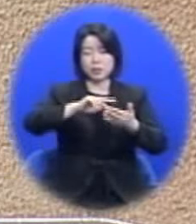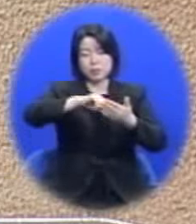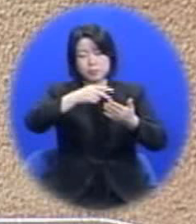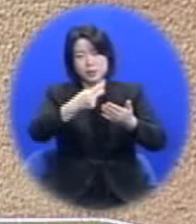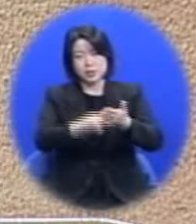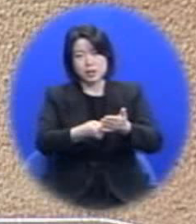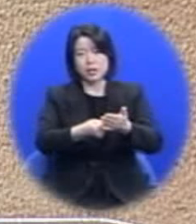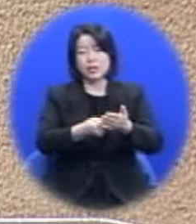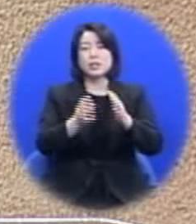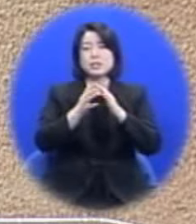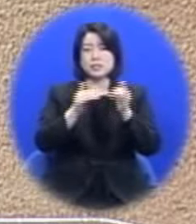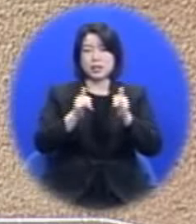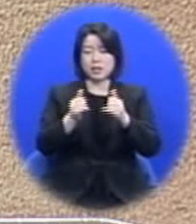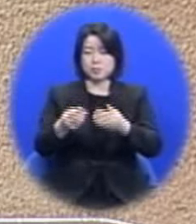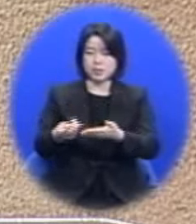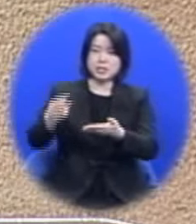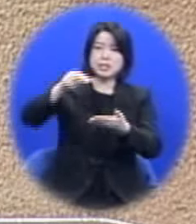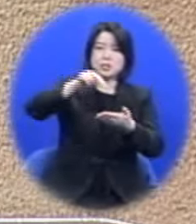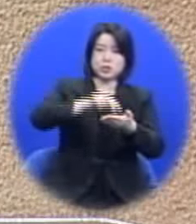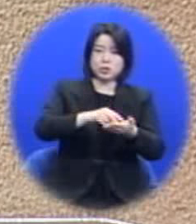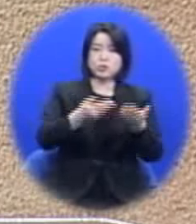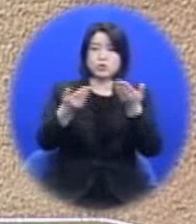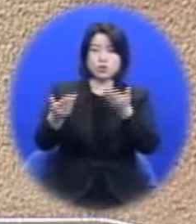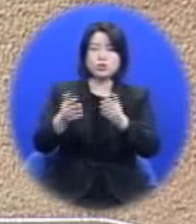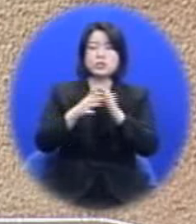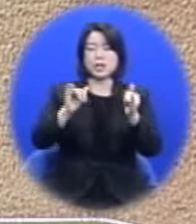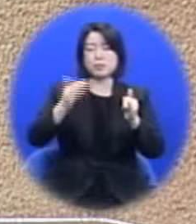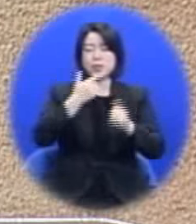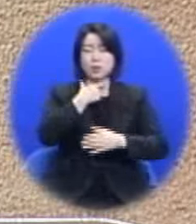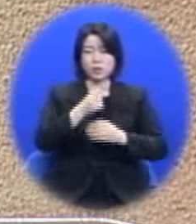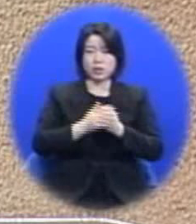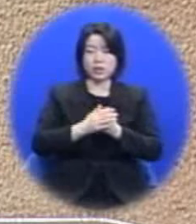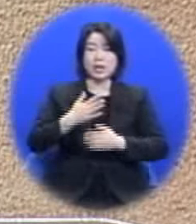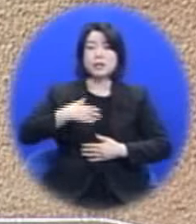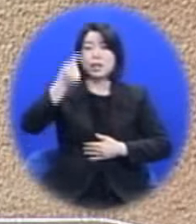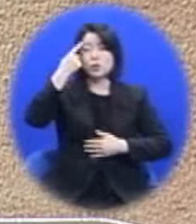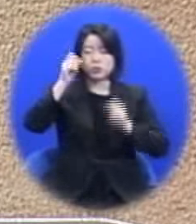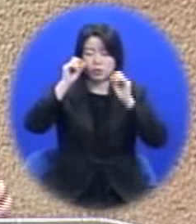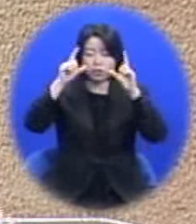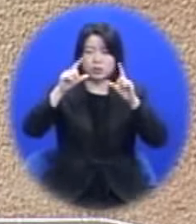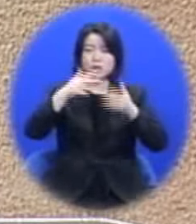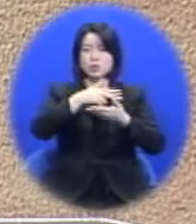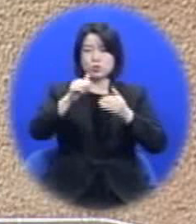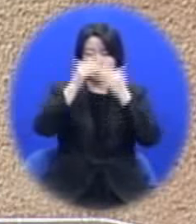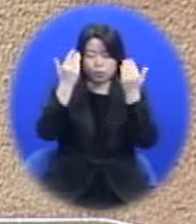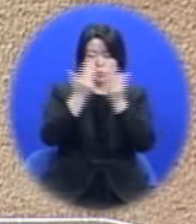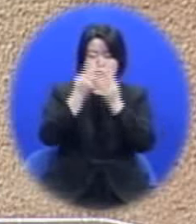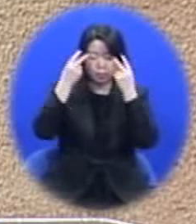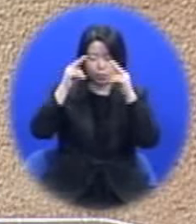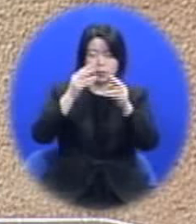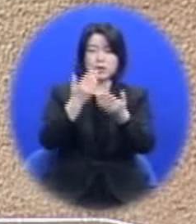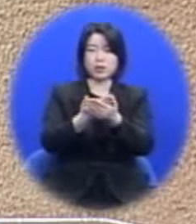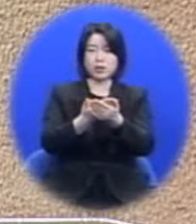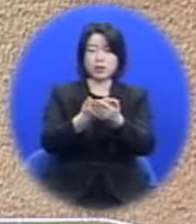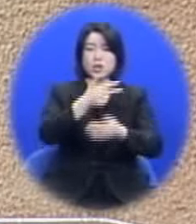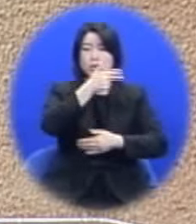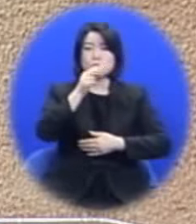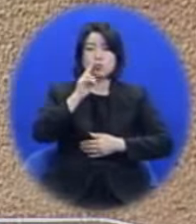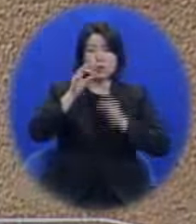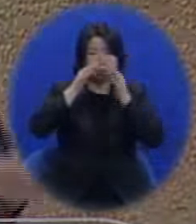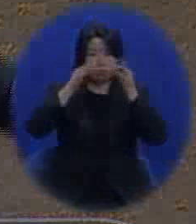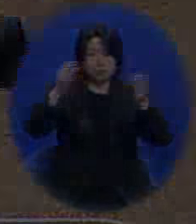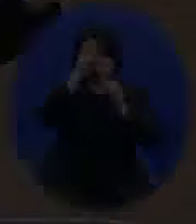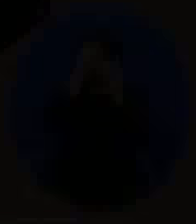이렇게내는 자가 되기를 원합니다. 제 눈을 열어 주를 온전히 바라보게 해 주옵소서. 우리 주여 한번 부르짖고